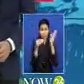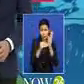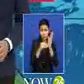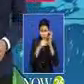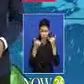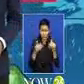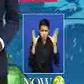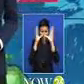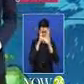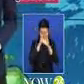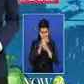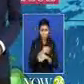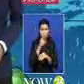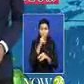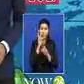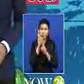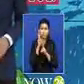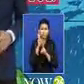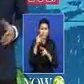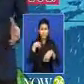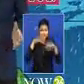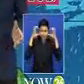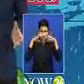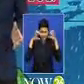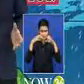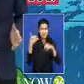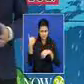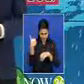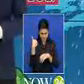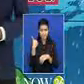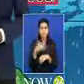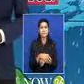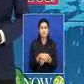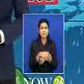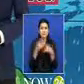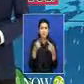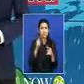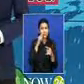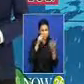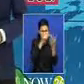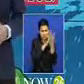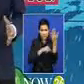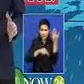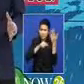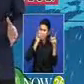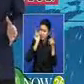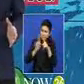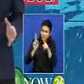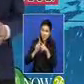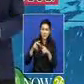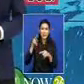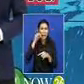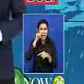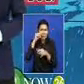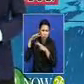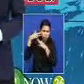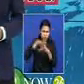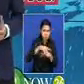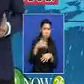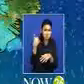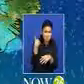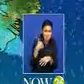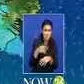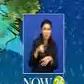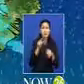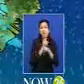ค่ำคืนวันนี้นะครับยังคงต้องเฝ้าระวังเรื่องของฝนที่จะตกลงมานะครับและในพื้นที่ต่างๆนะครับไม่ว่าจะเป็นพื้นที่ที่มีน้ำป่าไหลหลากอยู่แล้วนะครับอย่าง